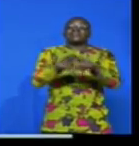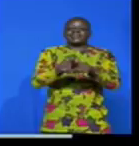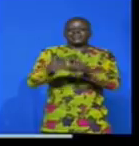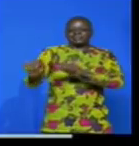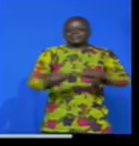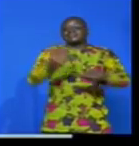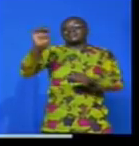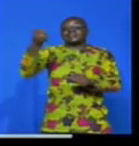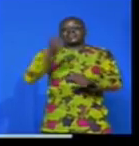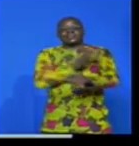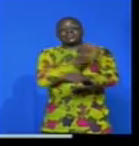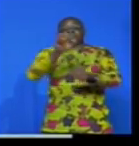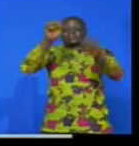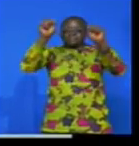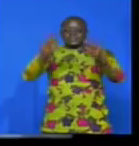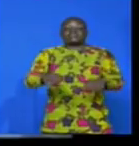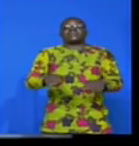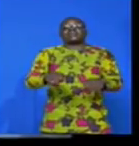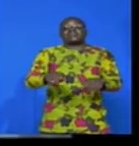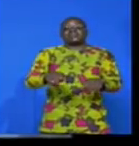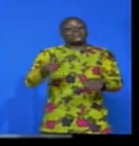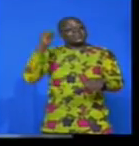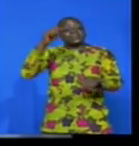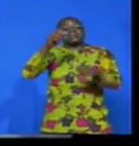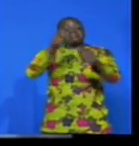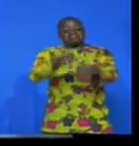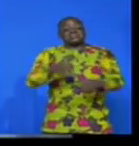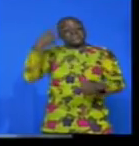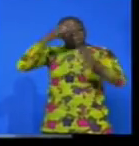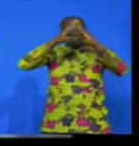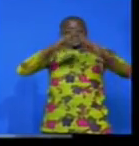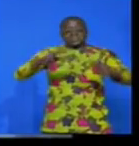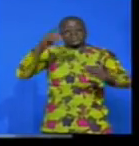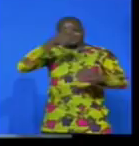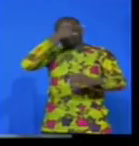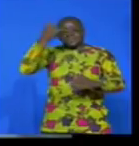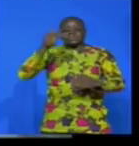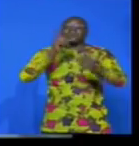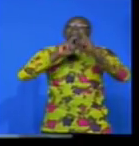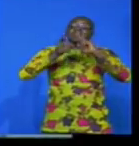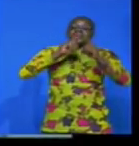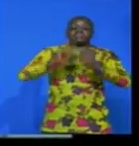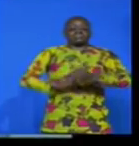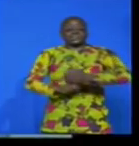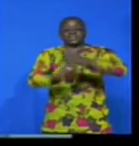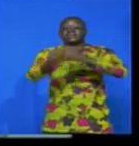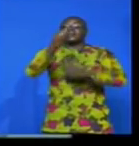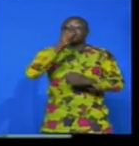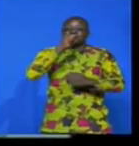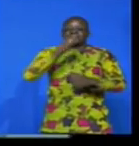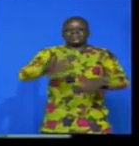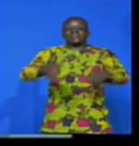activités de renforcement des capacités des paysans en matière d'agriculture parce que nous parlons de sécurité alimentaire. Axé sur les